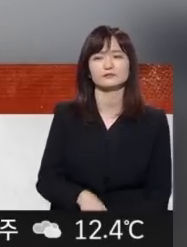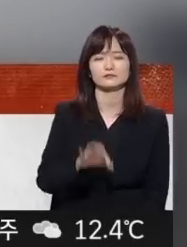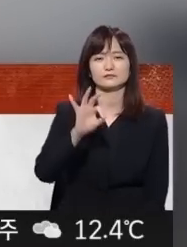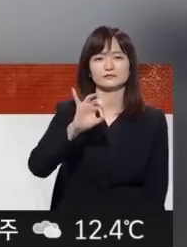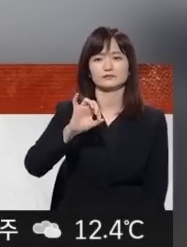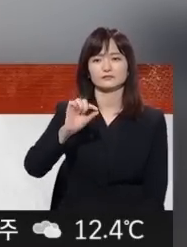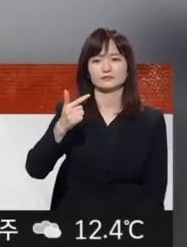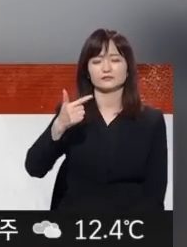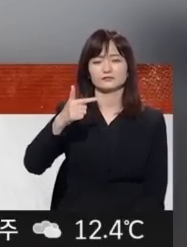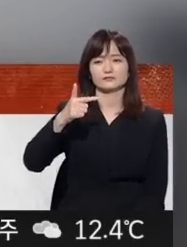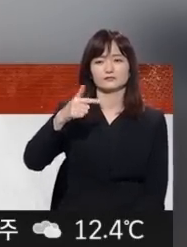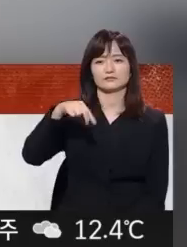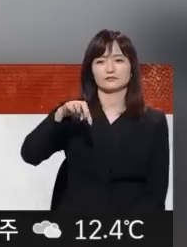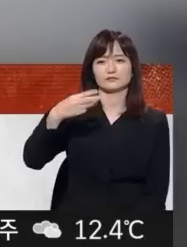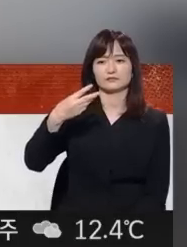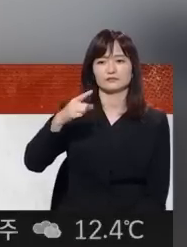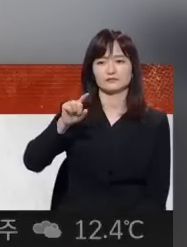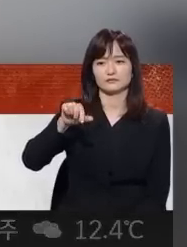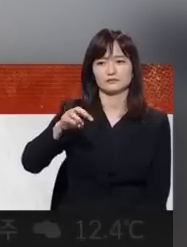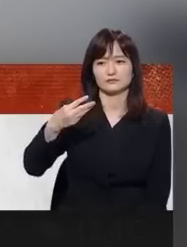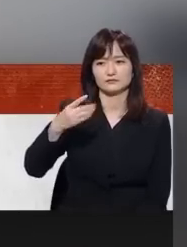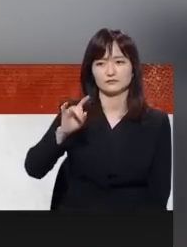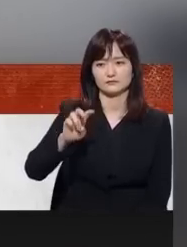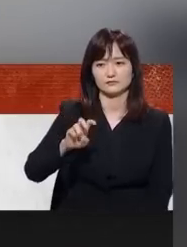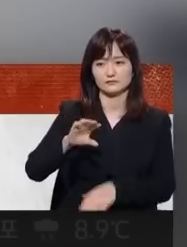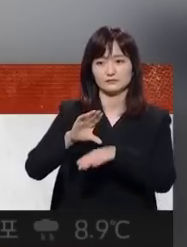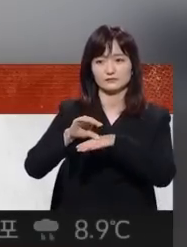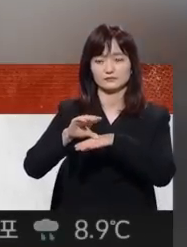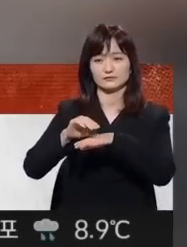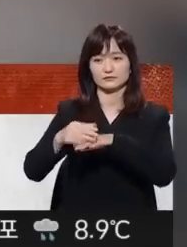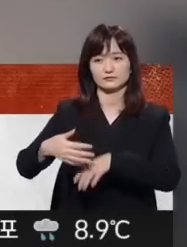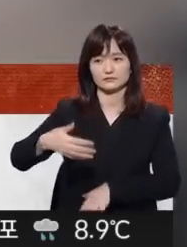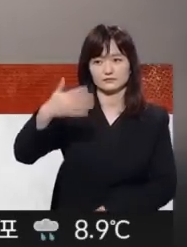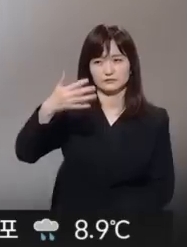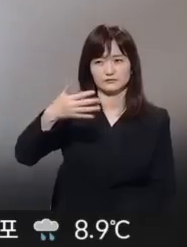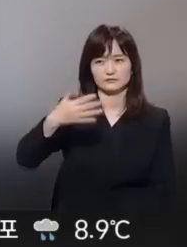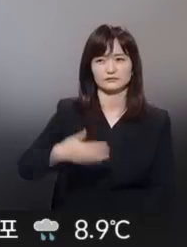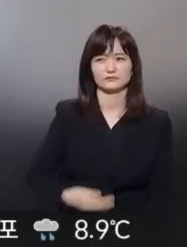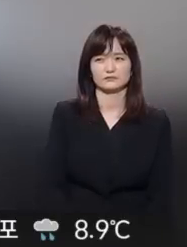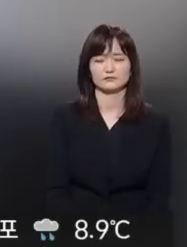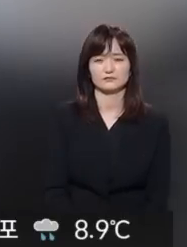인스타그램에 여기 방송한다고 올릴게요